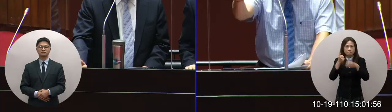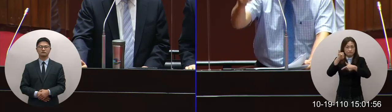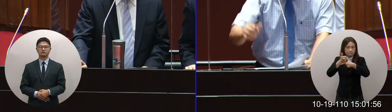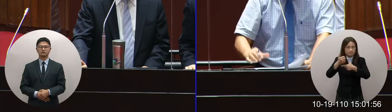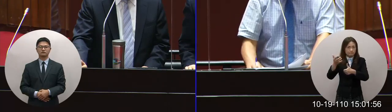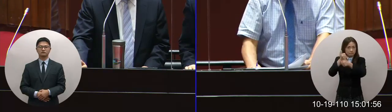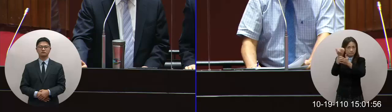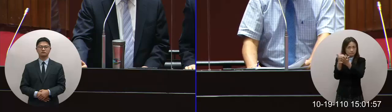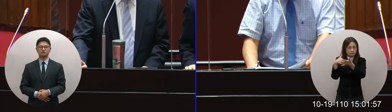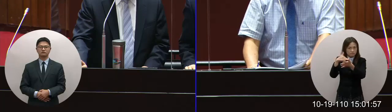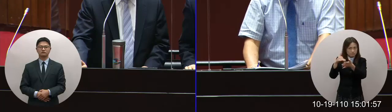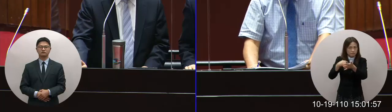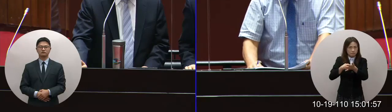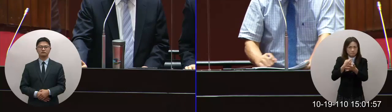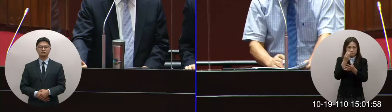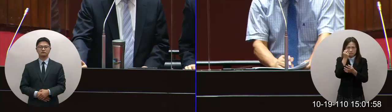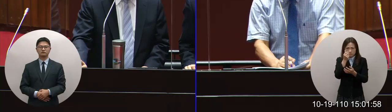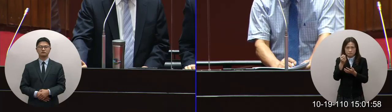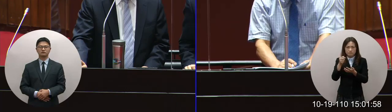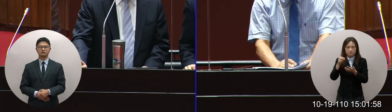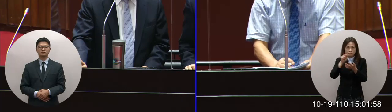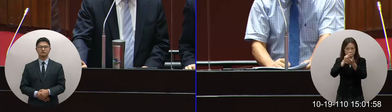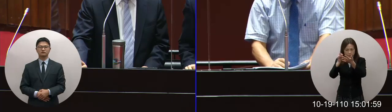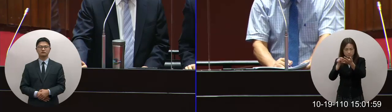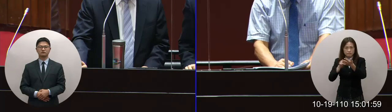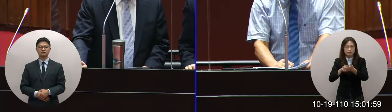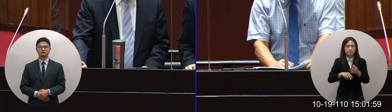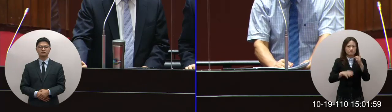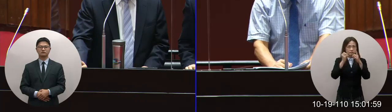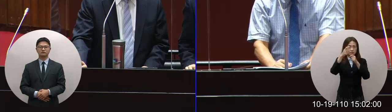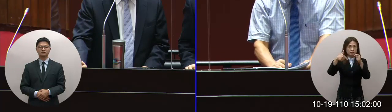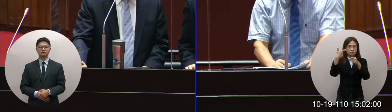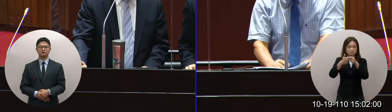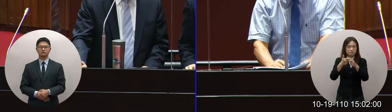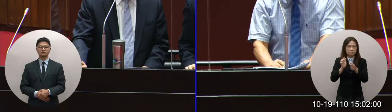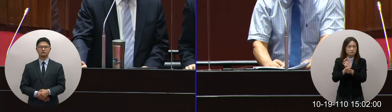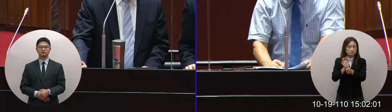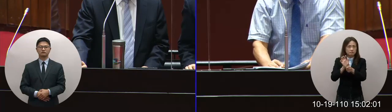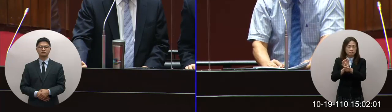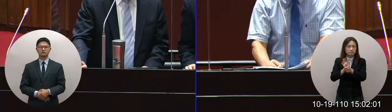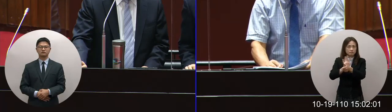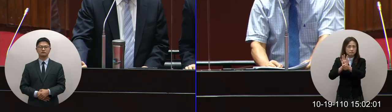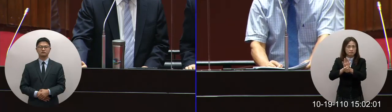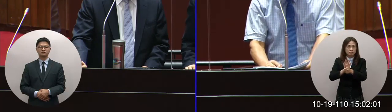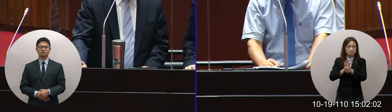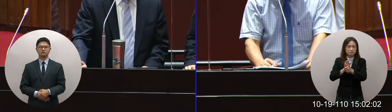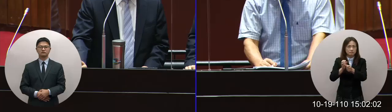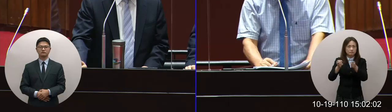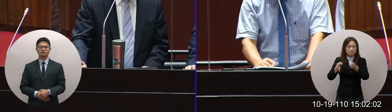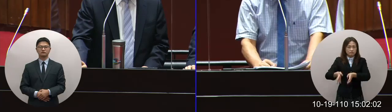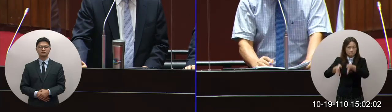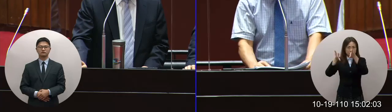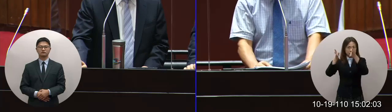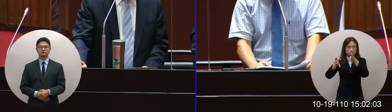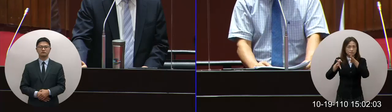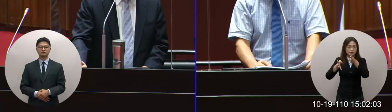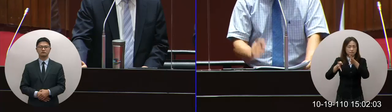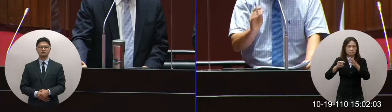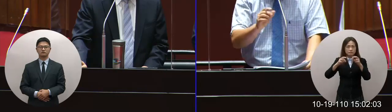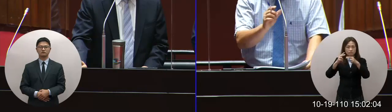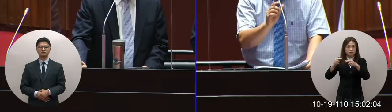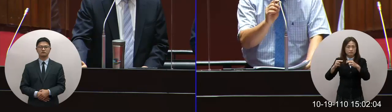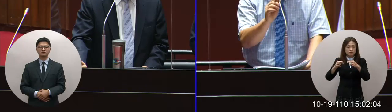我特别去给他了解，106年哦，推动辅导公寓大厦管理委员会经费